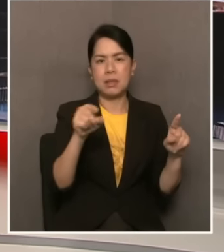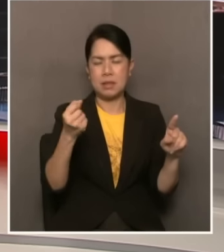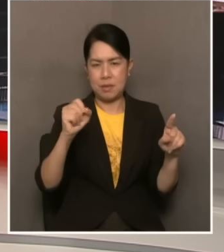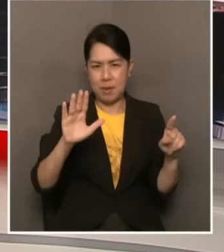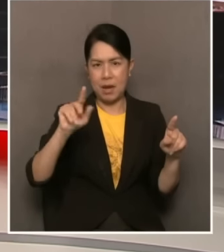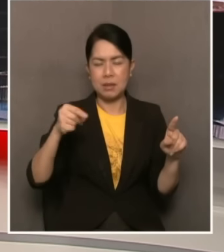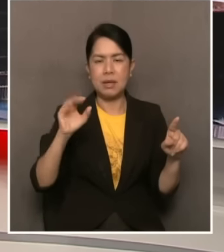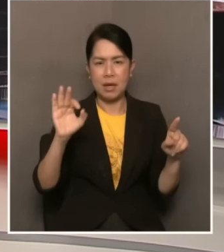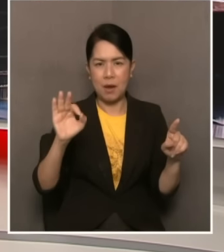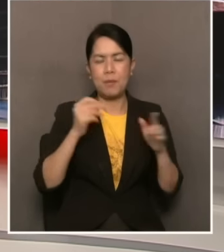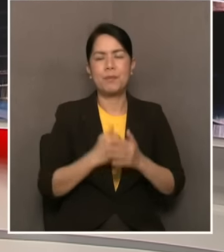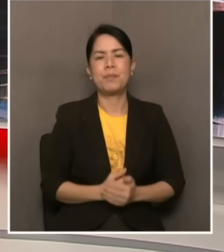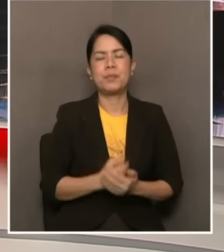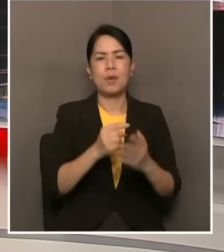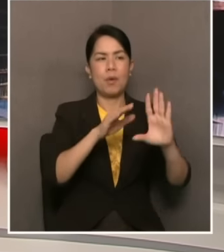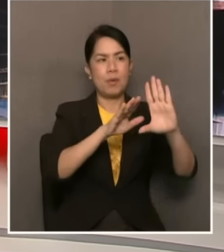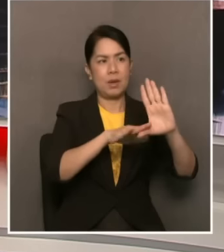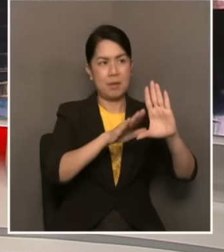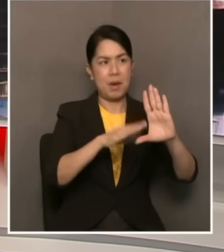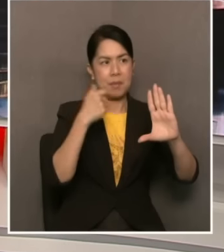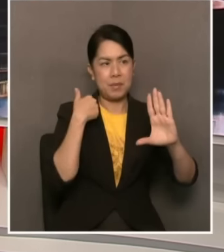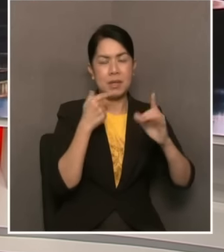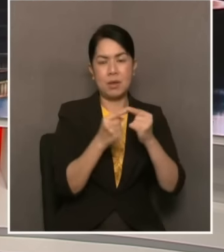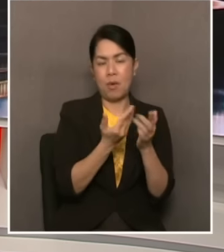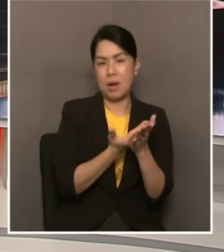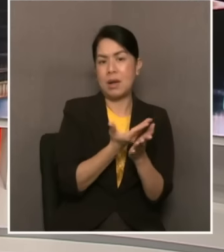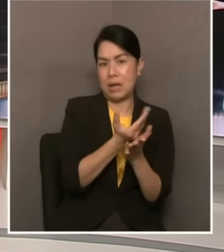taking